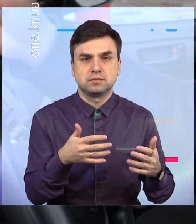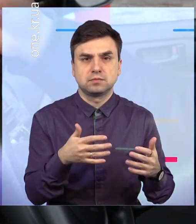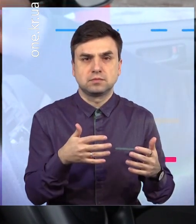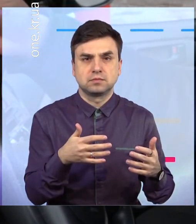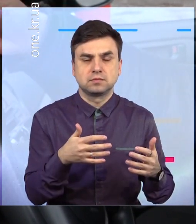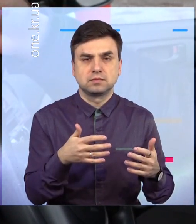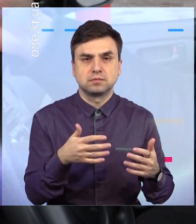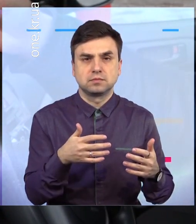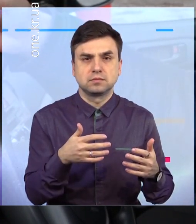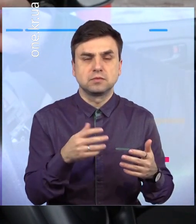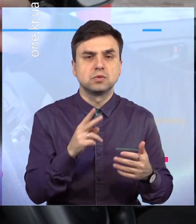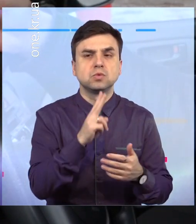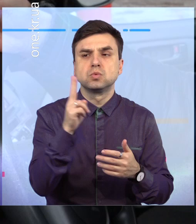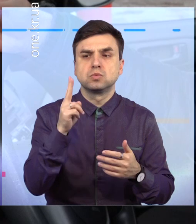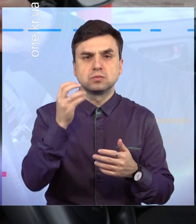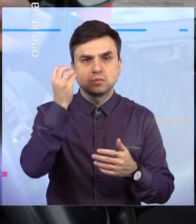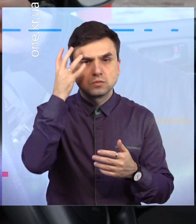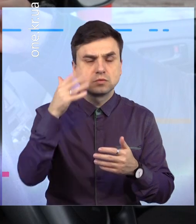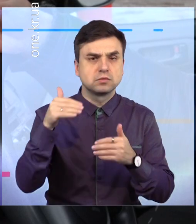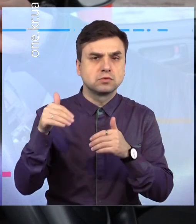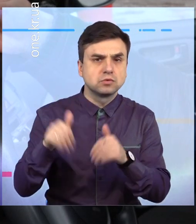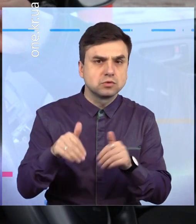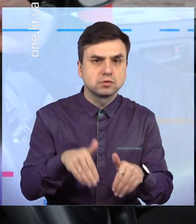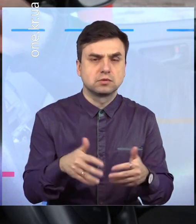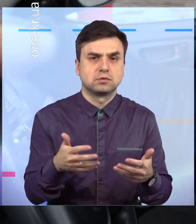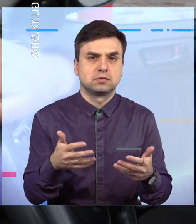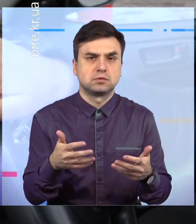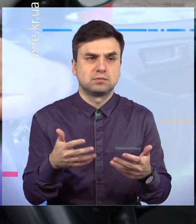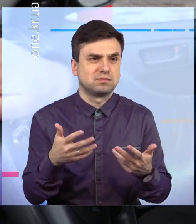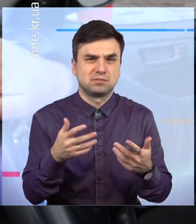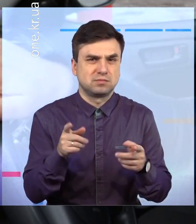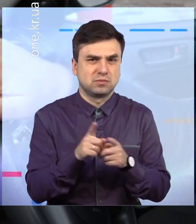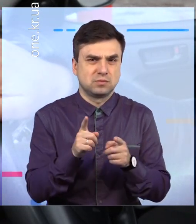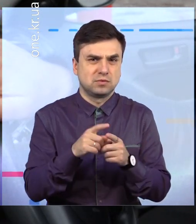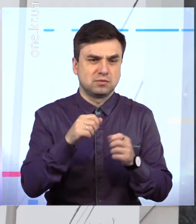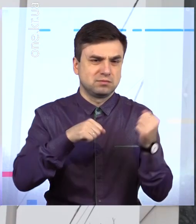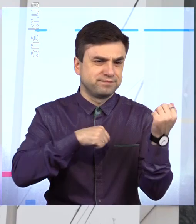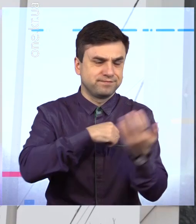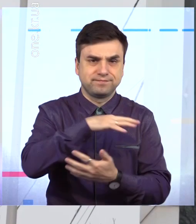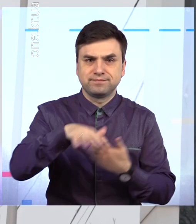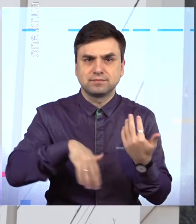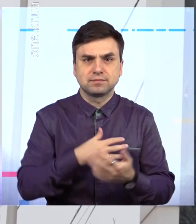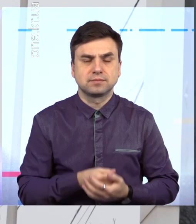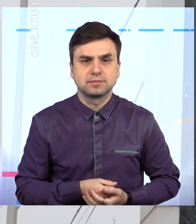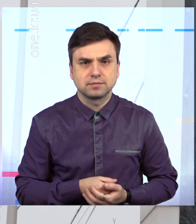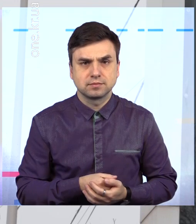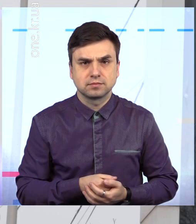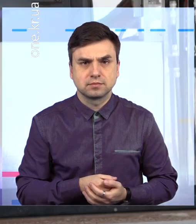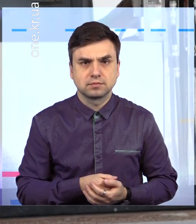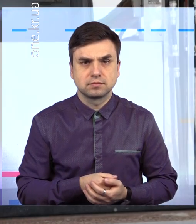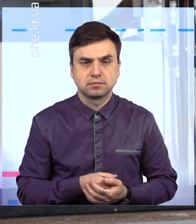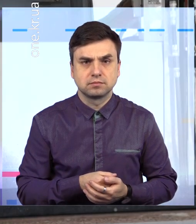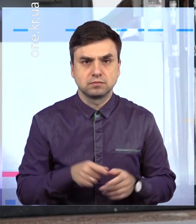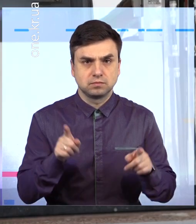Никаких ніхто не приймає рішень, ну, в общем, бардак конкретний. Такі різкі зміни вартості